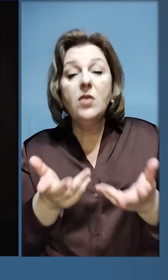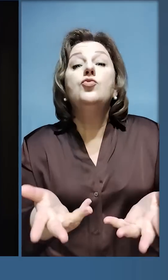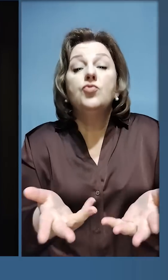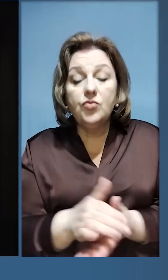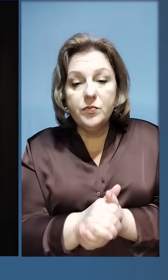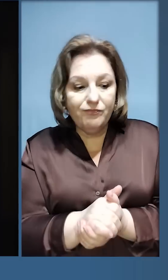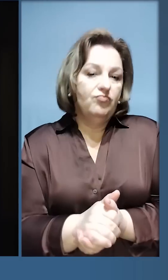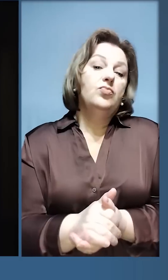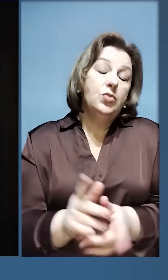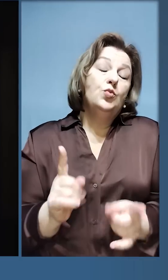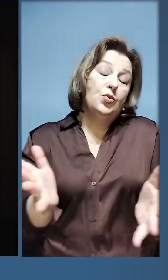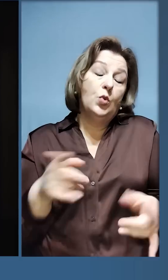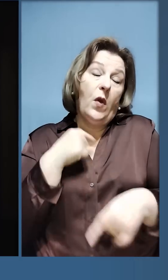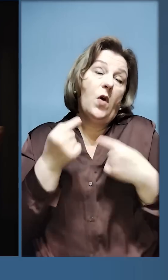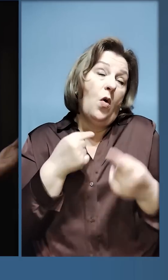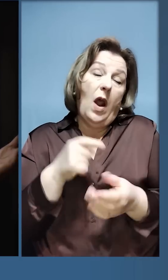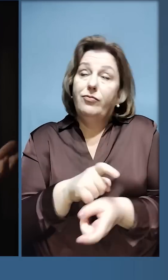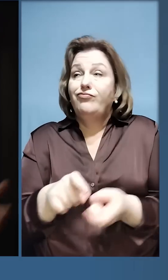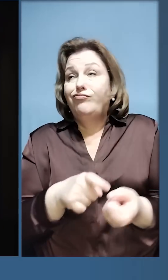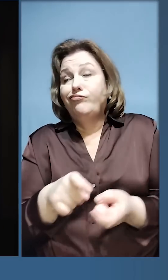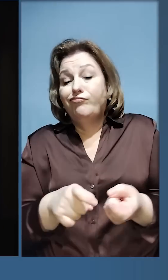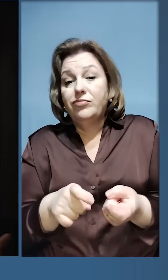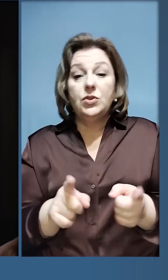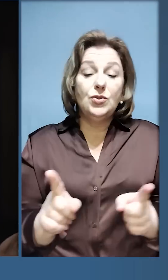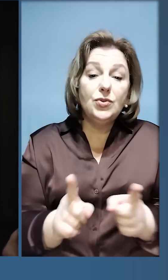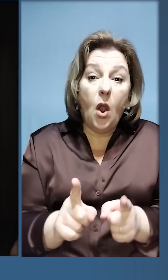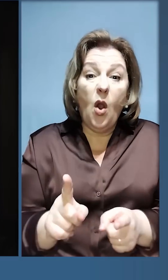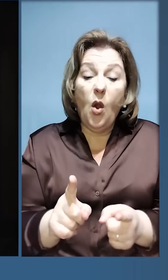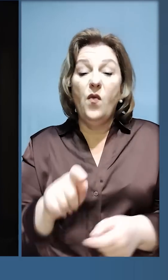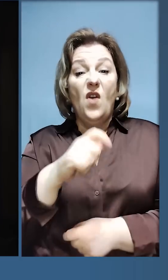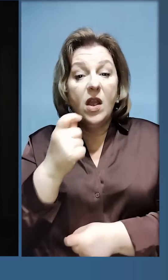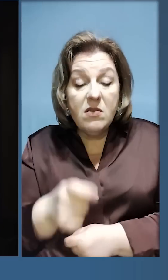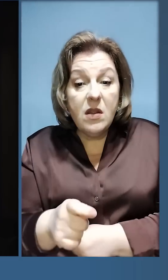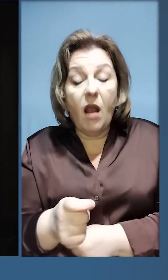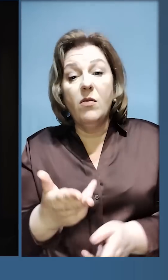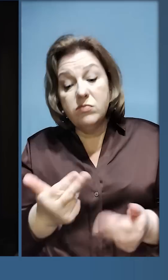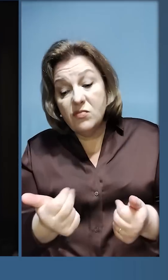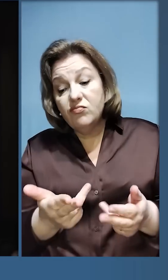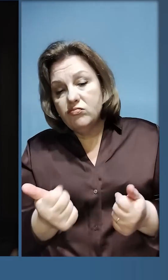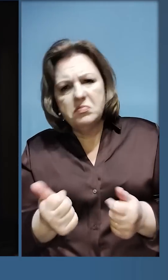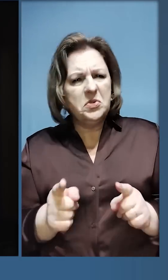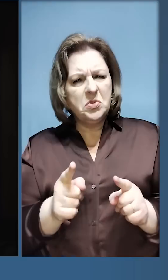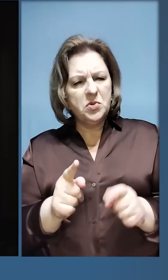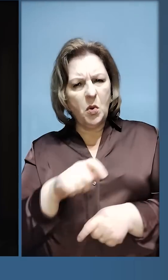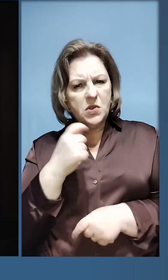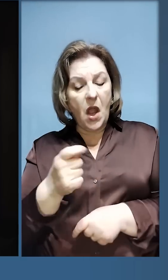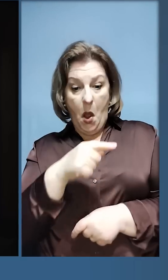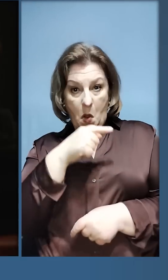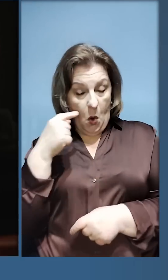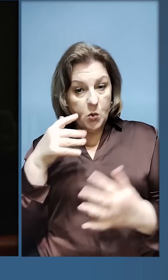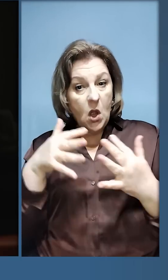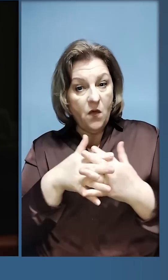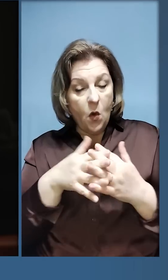ситуація, що там говорять? Говорить, ну що, говорять, що війна, що за